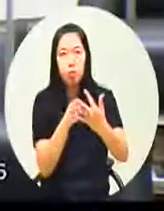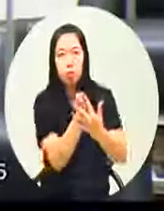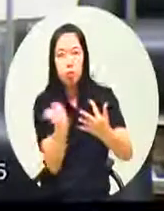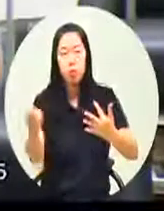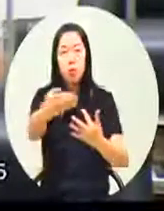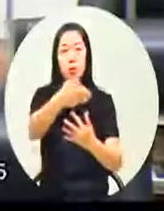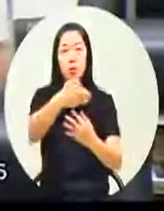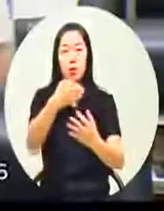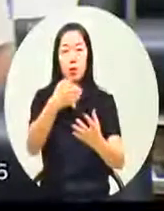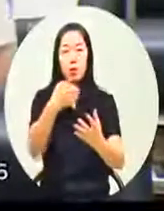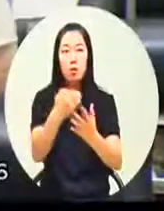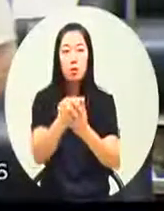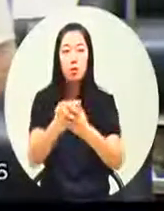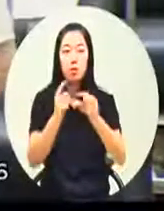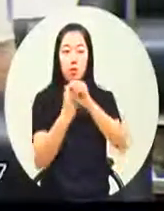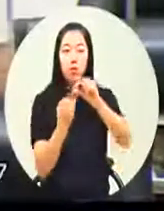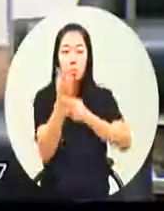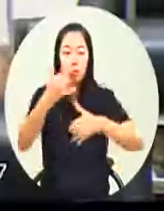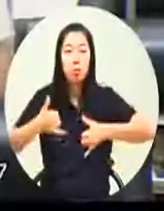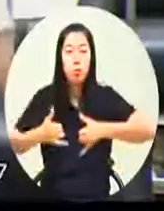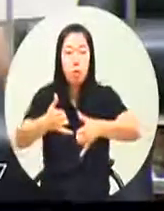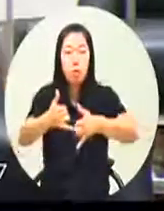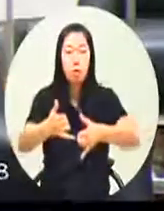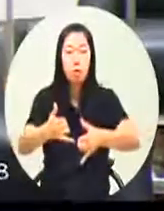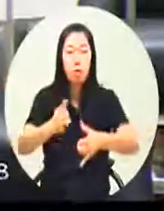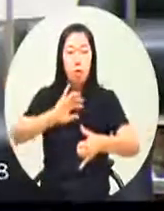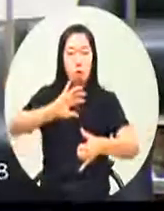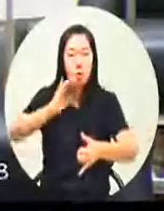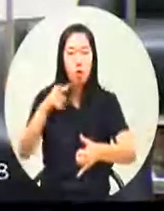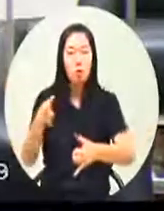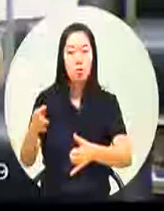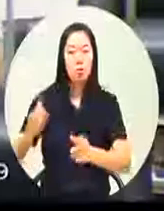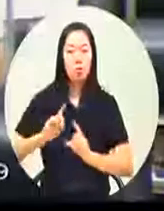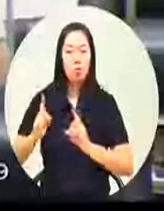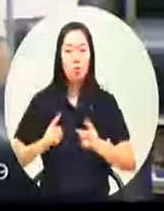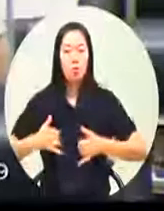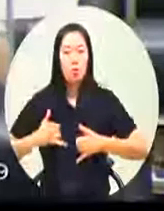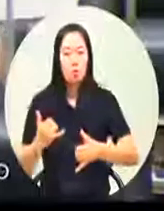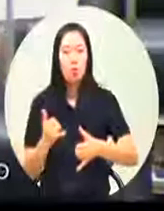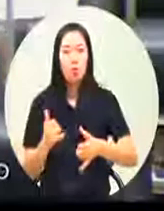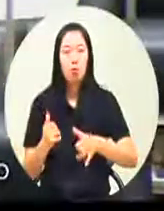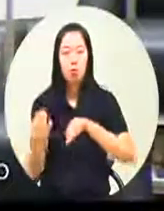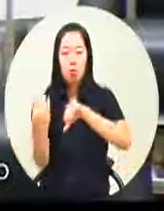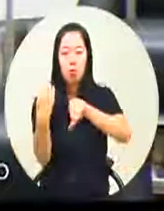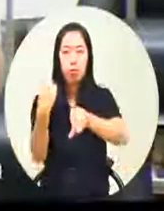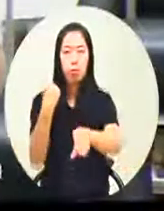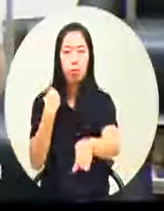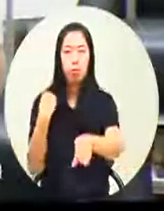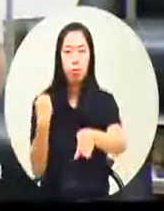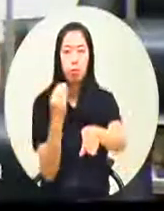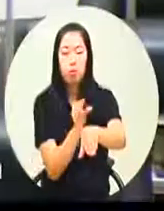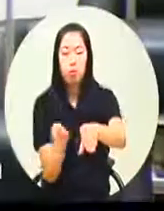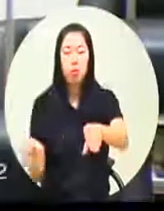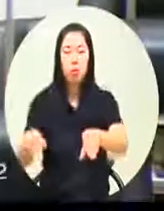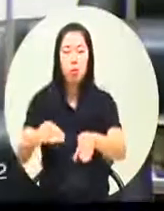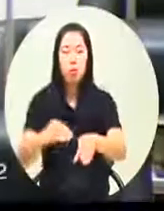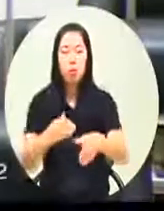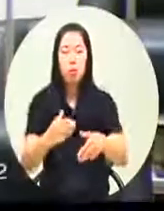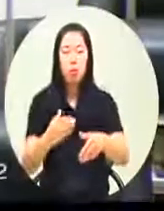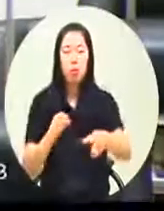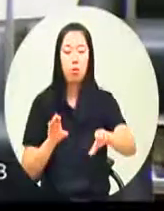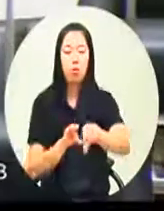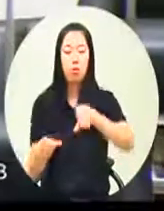那个要走中华路要进来，但是这边又可能从自由路要下去，可能从民族路要下去，交汇